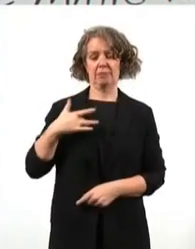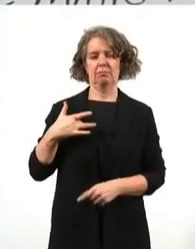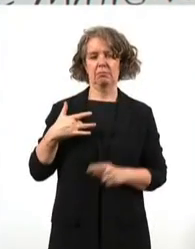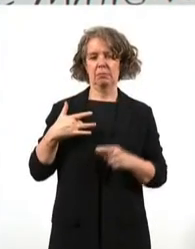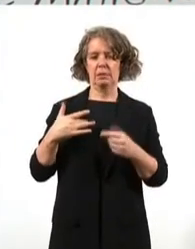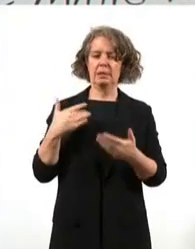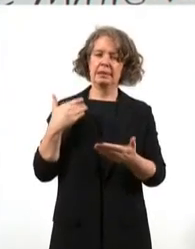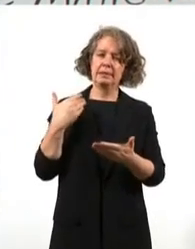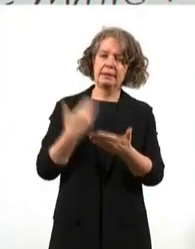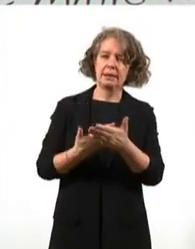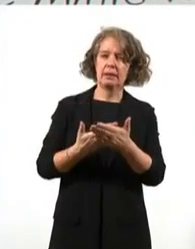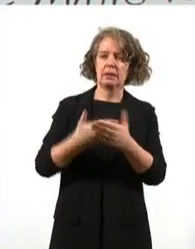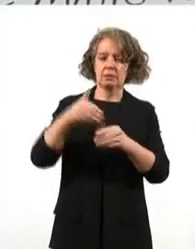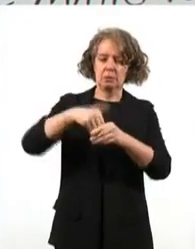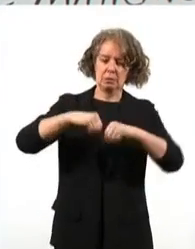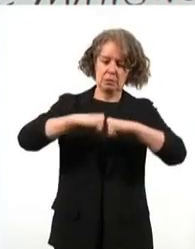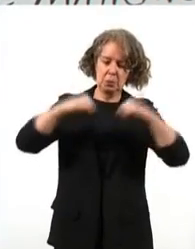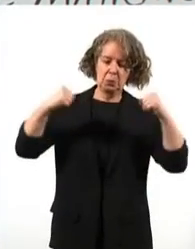sujets à la fois